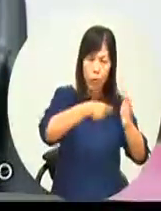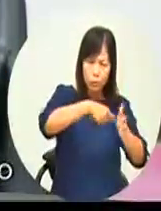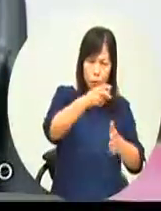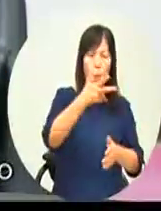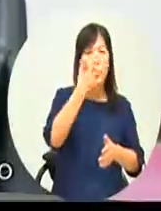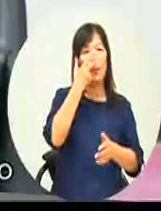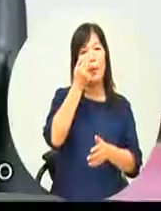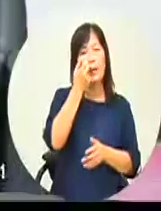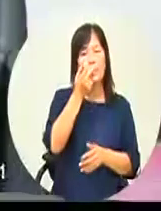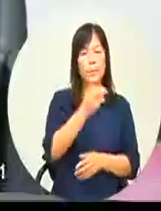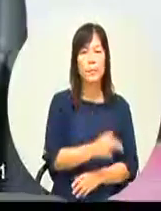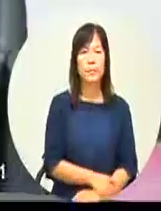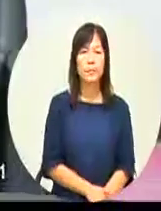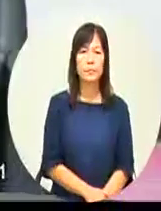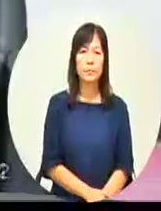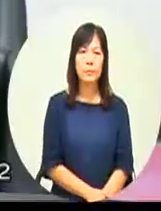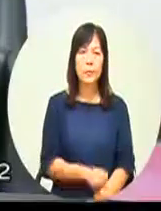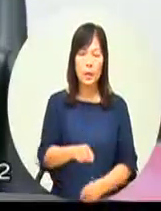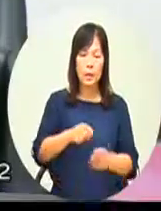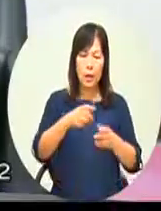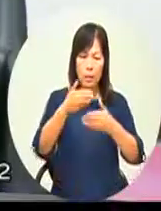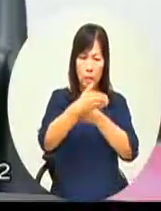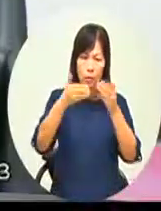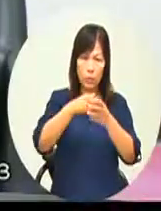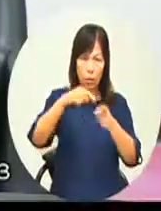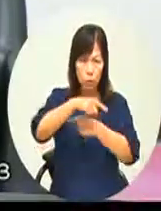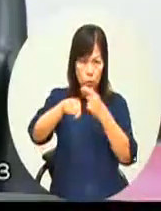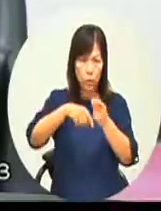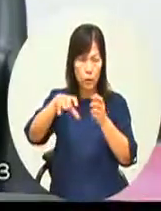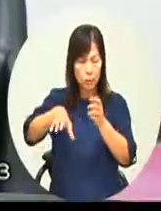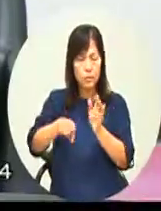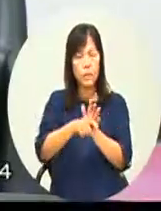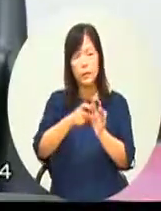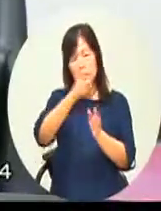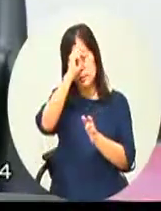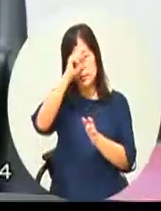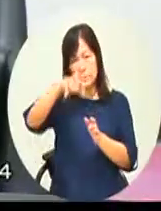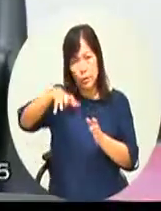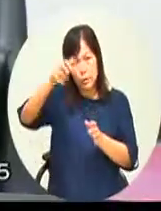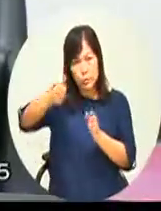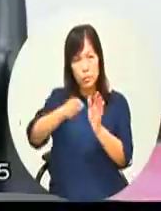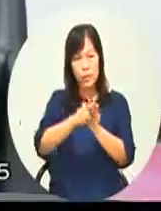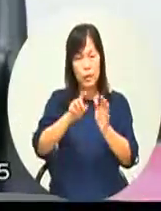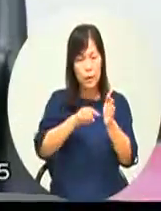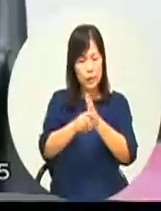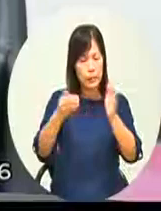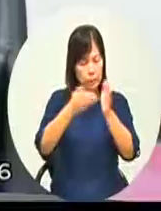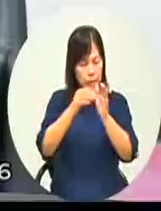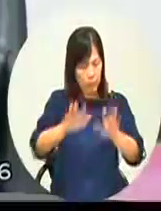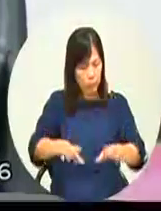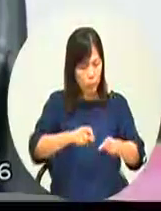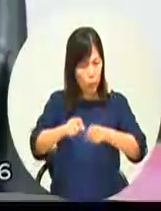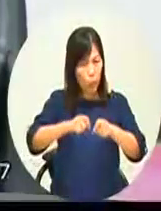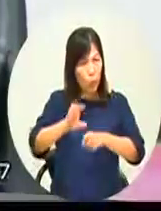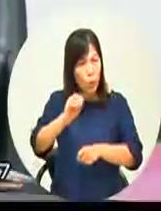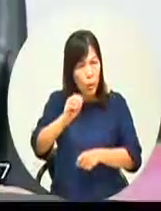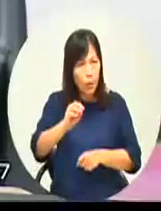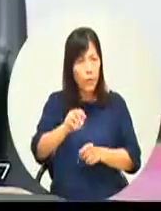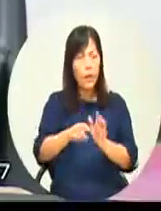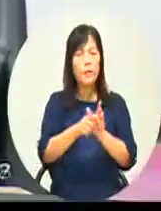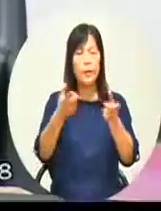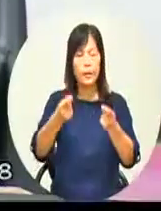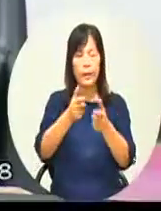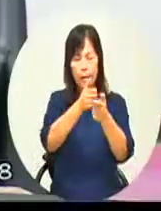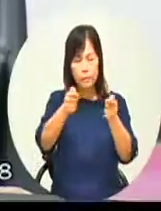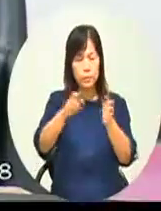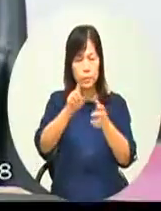以这样的一个交通转运站，我也希望局长到现在你们是不是有一个规划？那也很感谢你